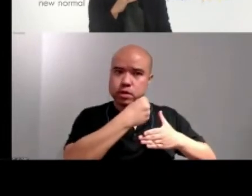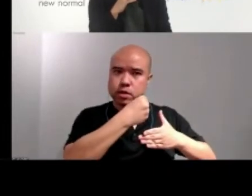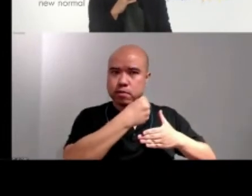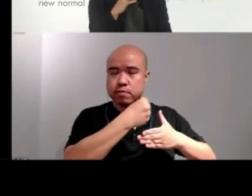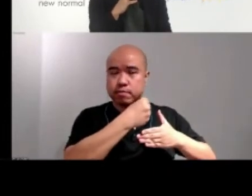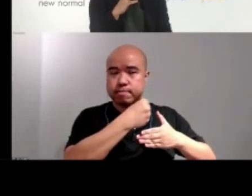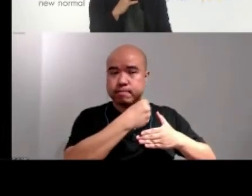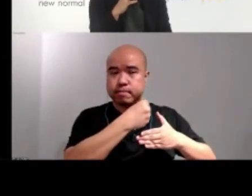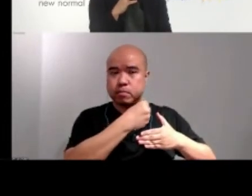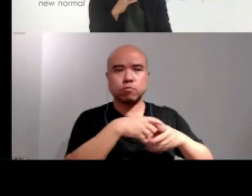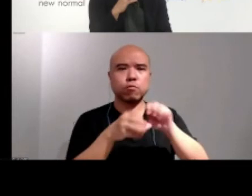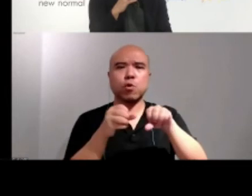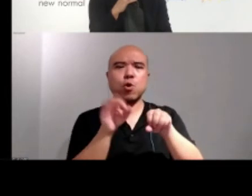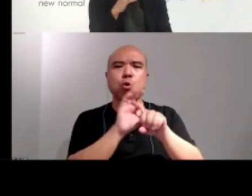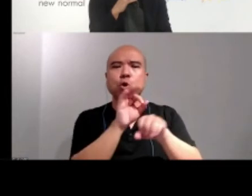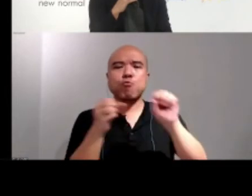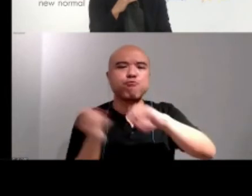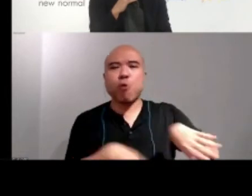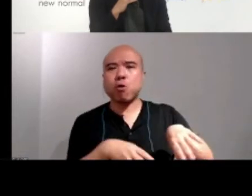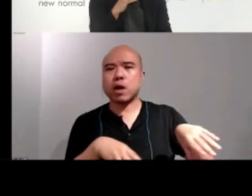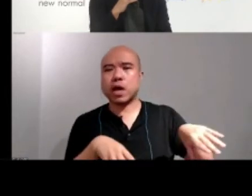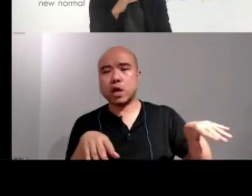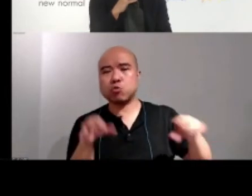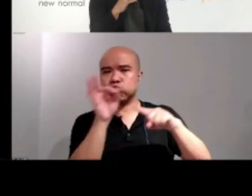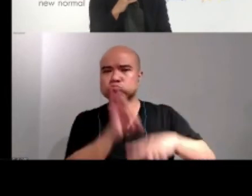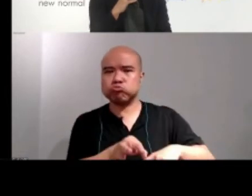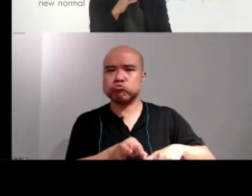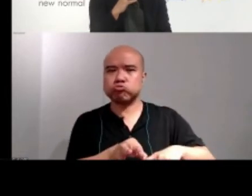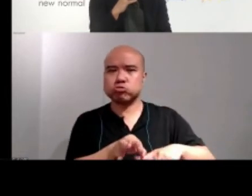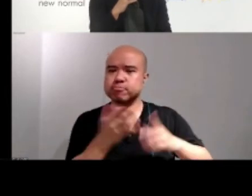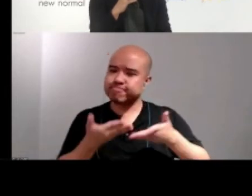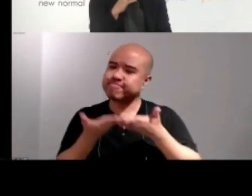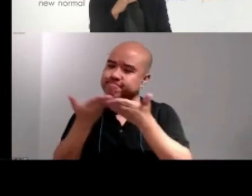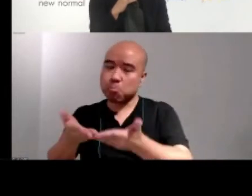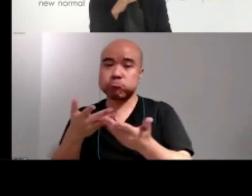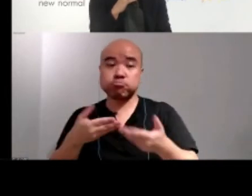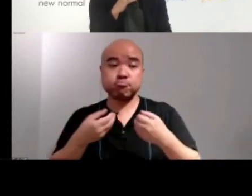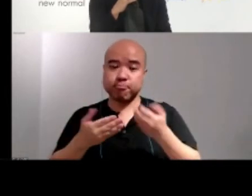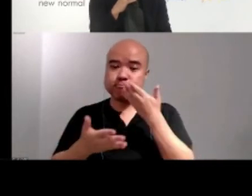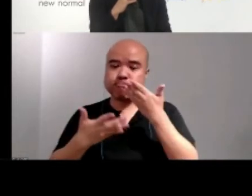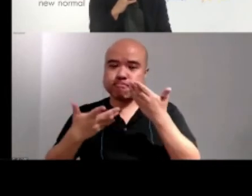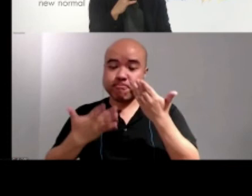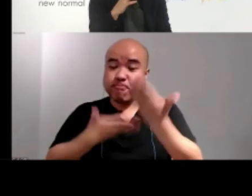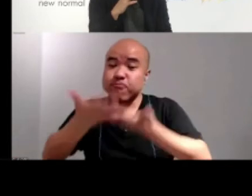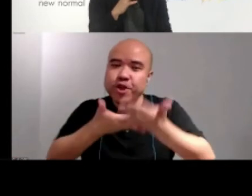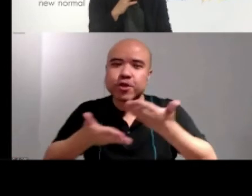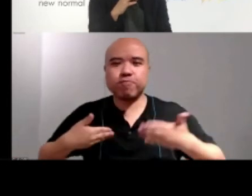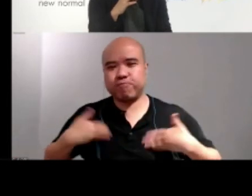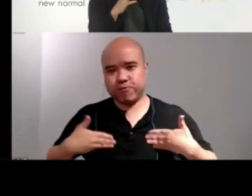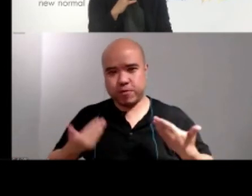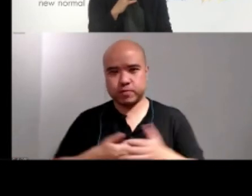唔放弃嘅，系送俾我哋有好多欢乐嘅一个香港嘅市民。我